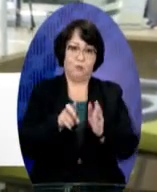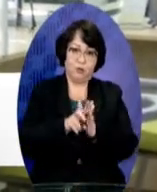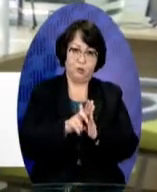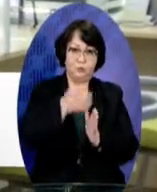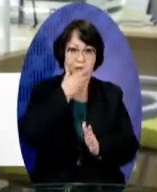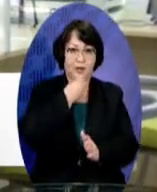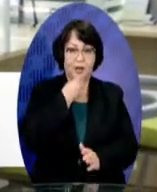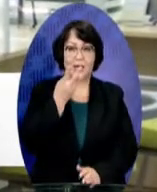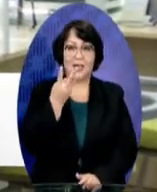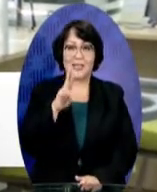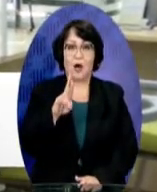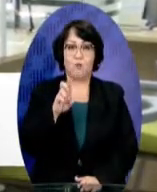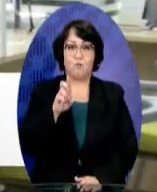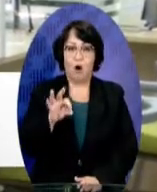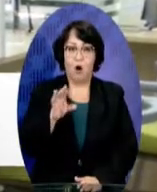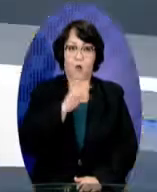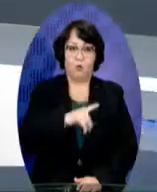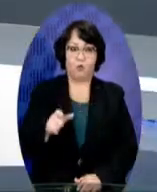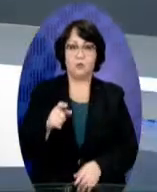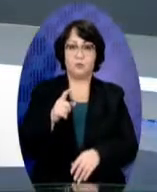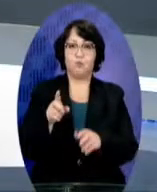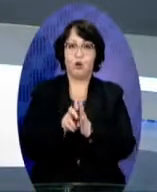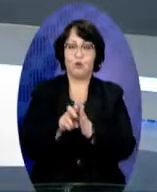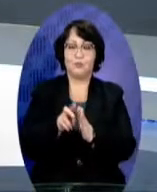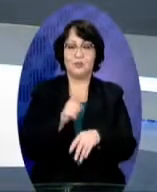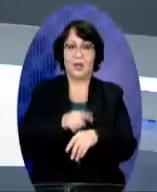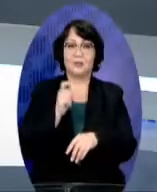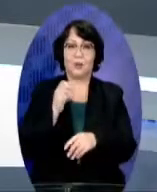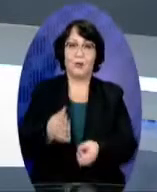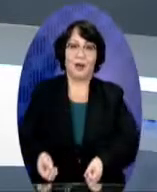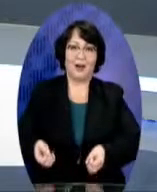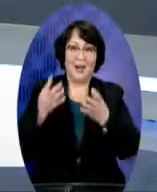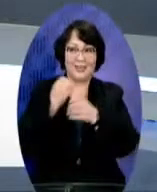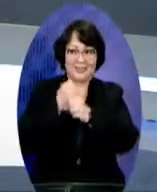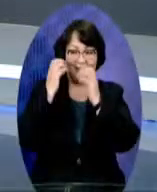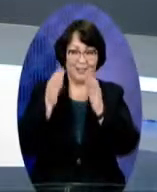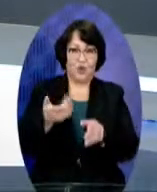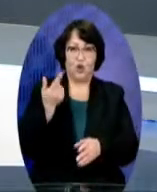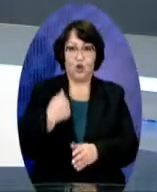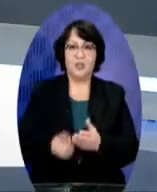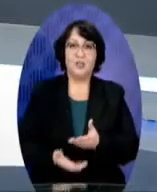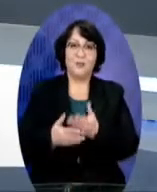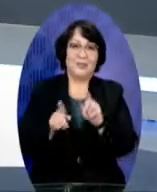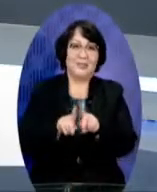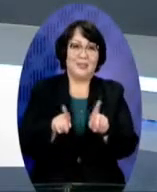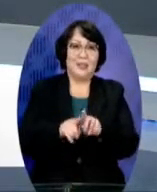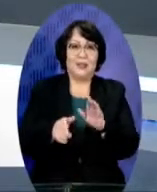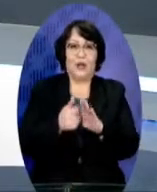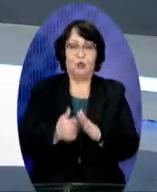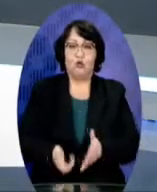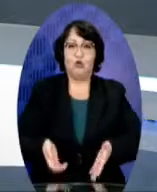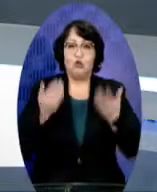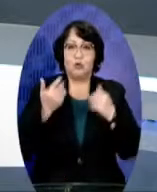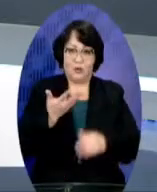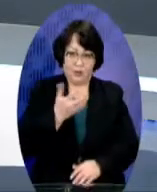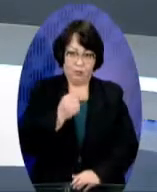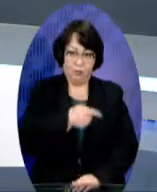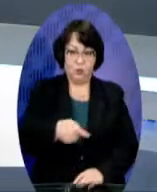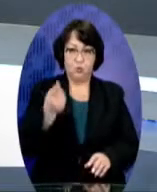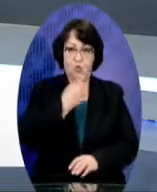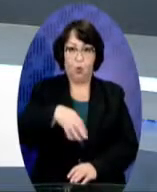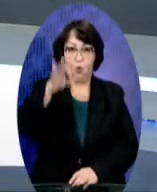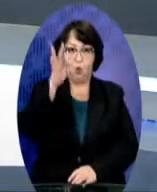нарт илүү гарч байгаа болоо гэж бас бодож байна. За энэ хуульд бас татварын хөнгөлтийг 50-100% хөнгөлж өгөхөөр тусгасан байгаа. За